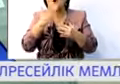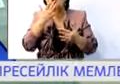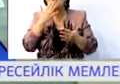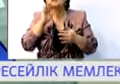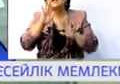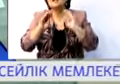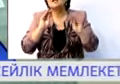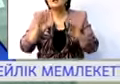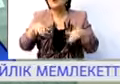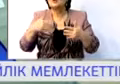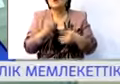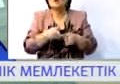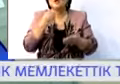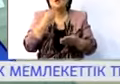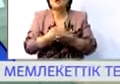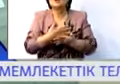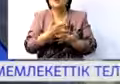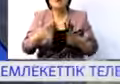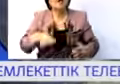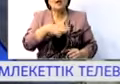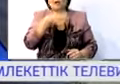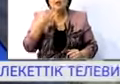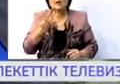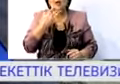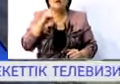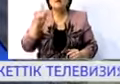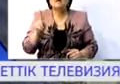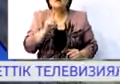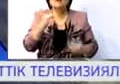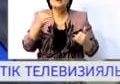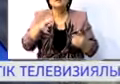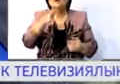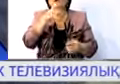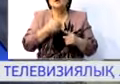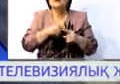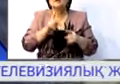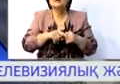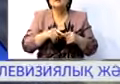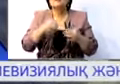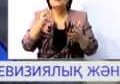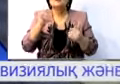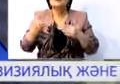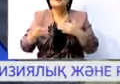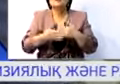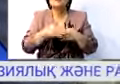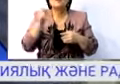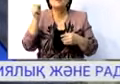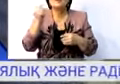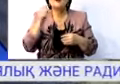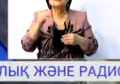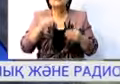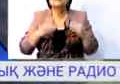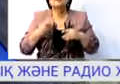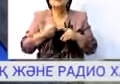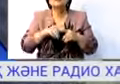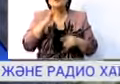жасақталса, ұсынатын осындай құнды дүниелер баршылық. Музейде қазір уақытта 500-ге жуық алтын жапсырмалар бар. Яғни